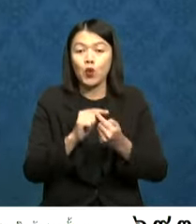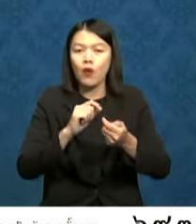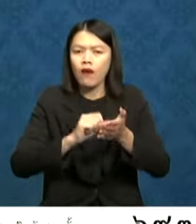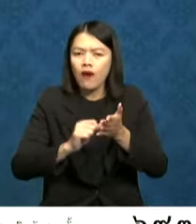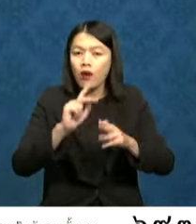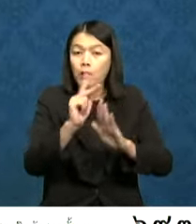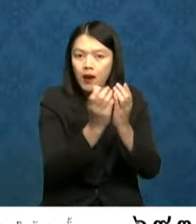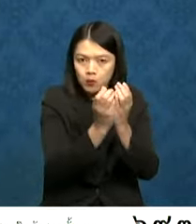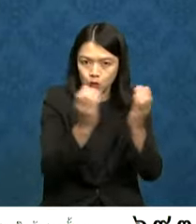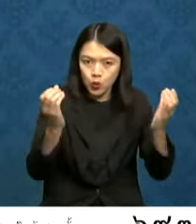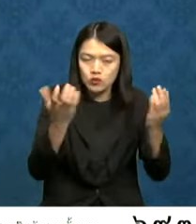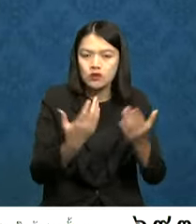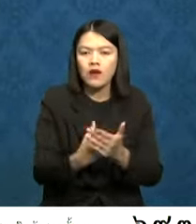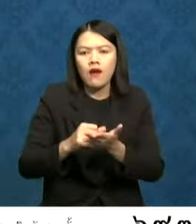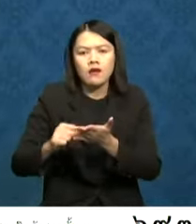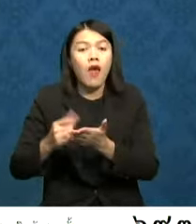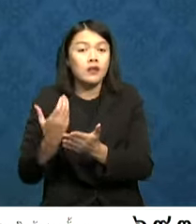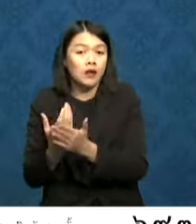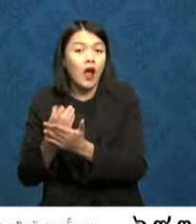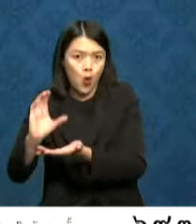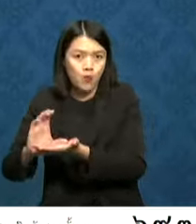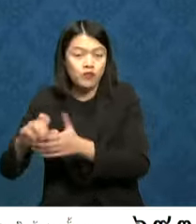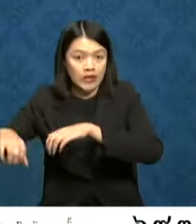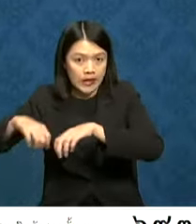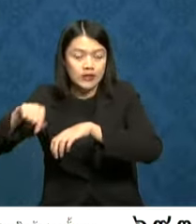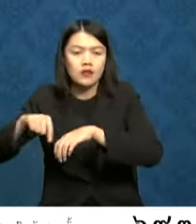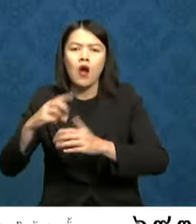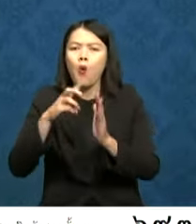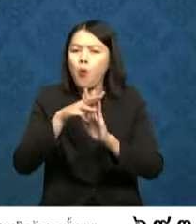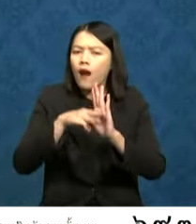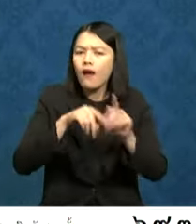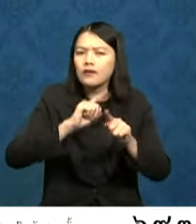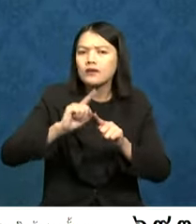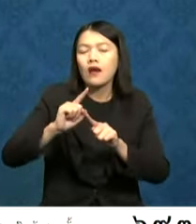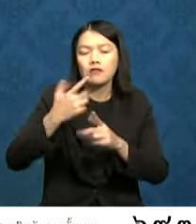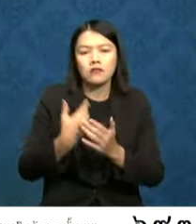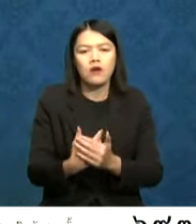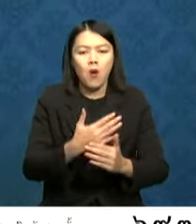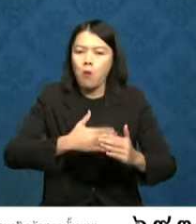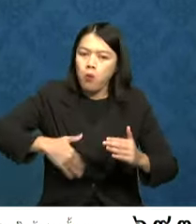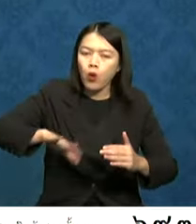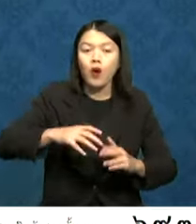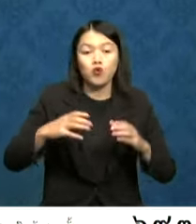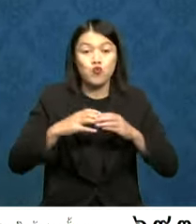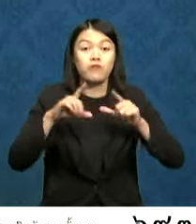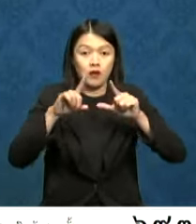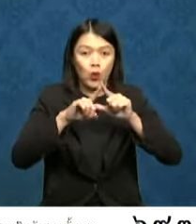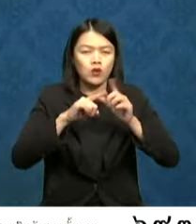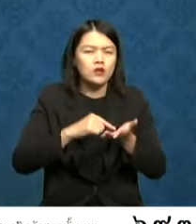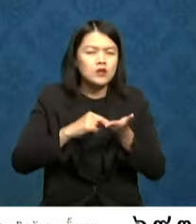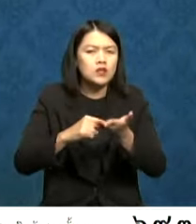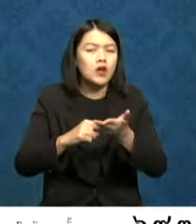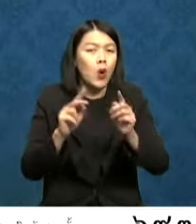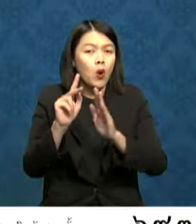ไขรัฐธรรมนูญการปฏิรูประบบงบประมาณและวาระหลายๆอย่างอีกหลายเรื่องพวกเราครับพรรคประชาชนได้เคยเยเสนอ